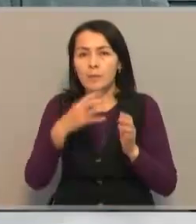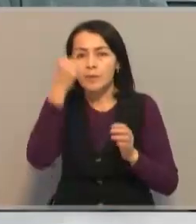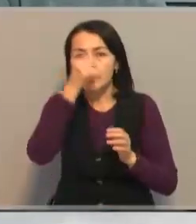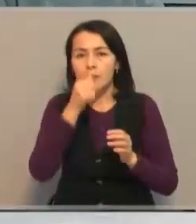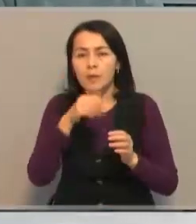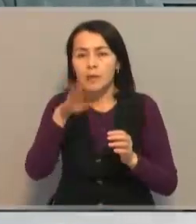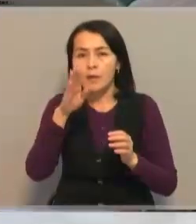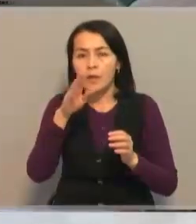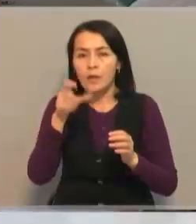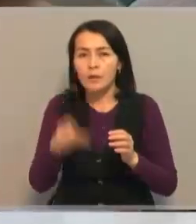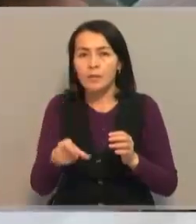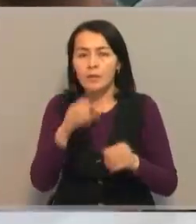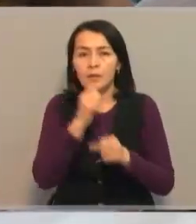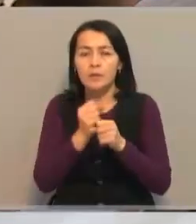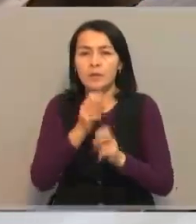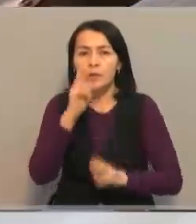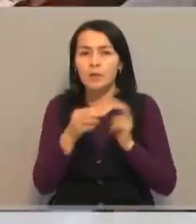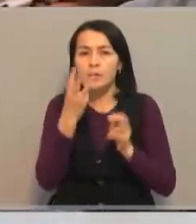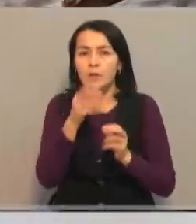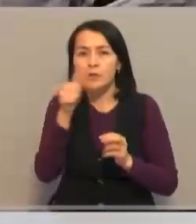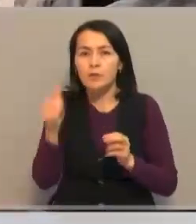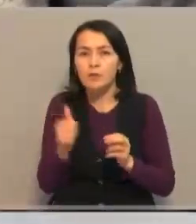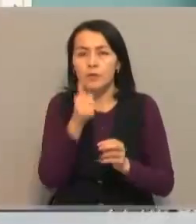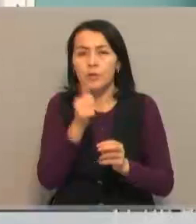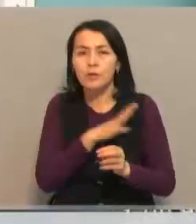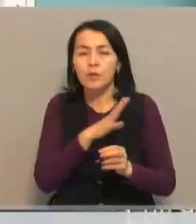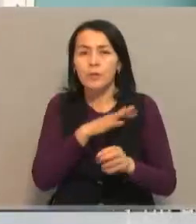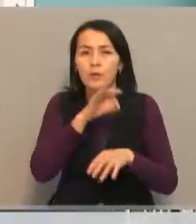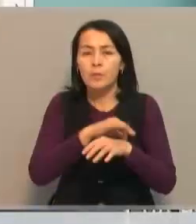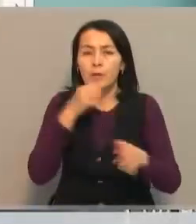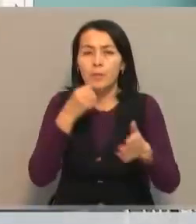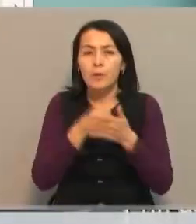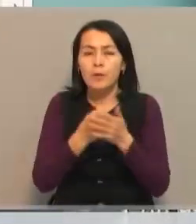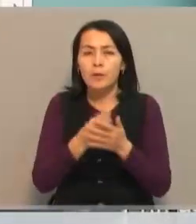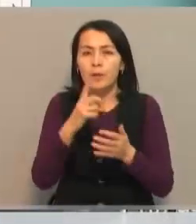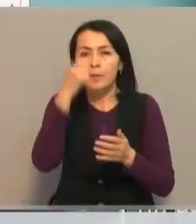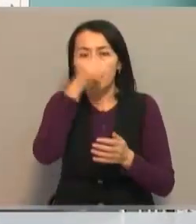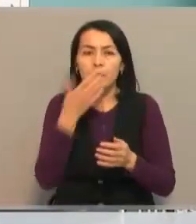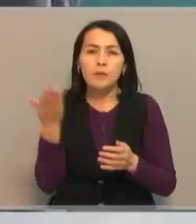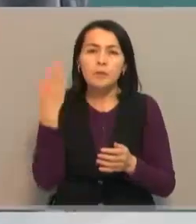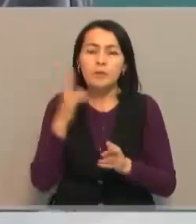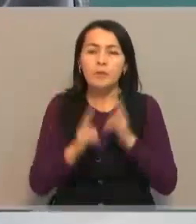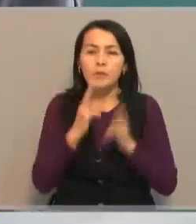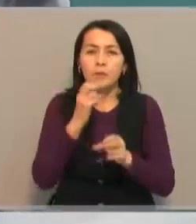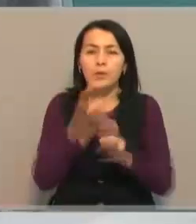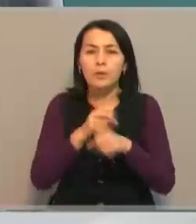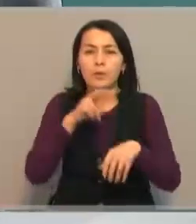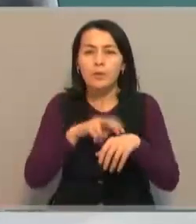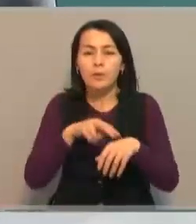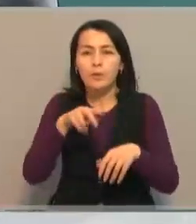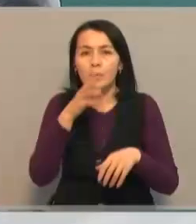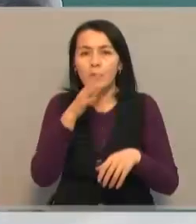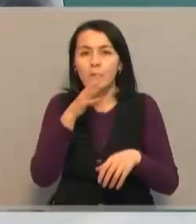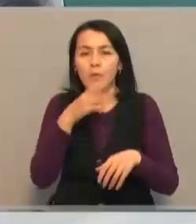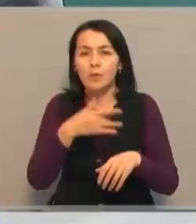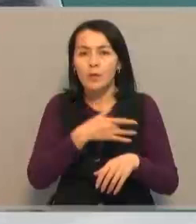азаматқа жасалған операция. Ота 3 сағатқа созылды. Науқасқа бұған дейінде бір жыл бұрын ота жасалған дәрігерлер ол кезде